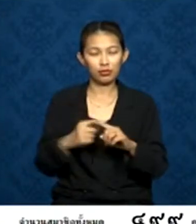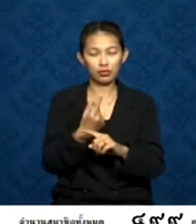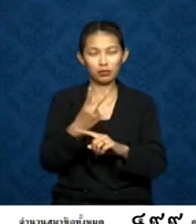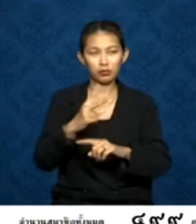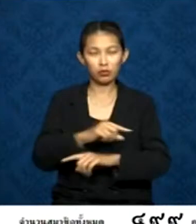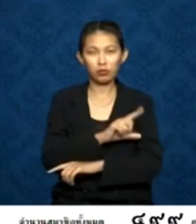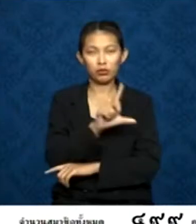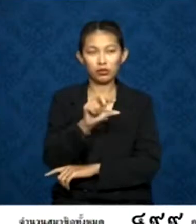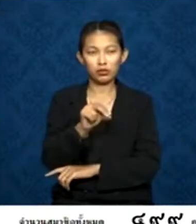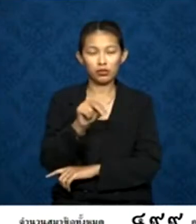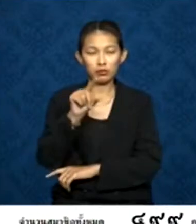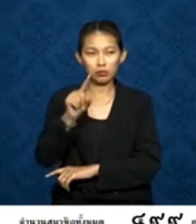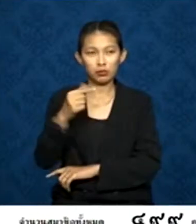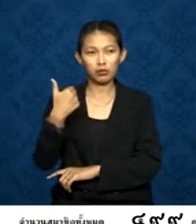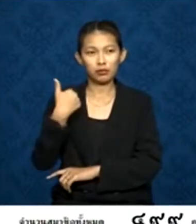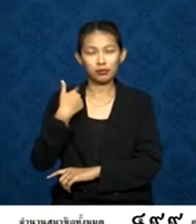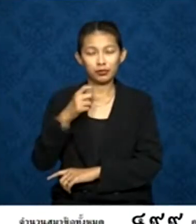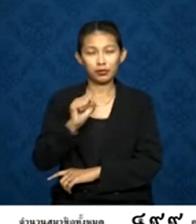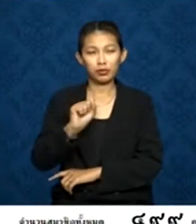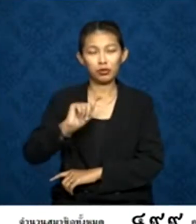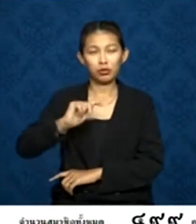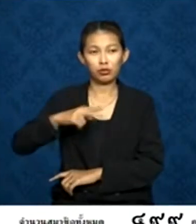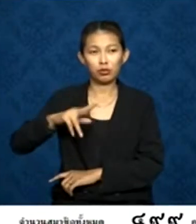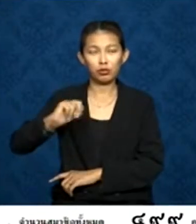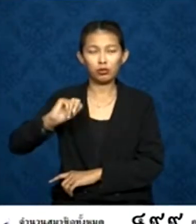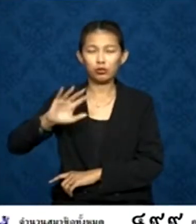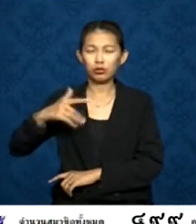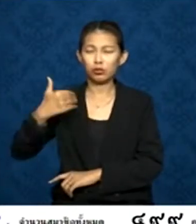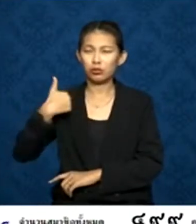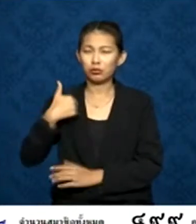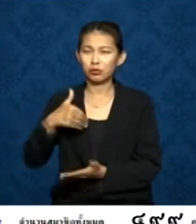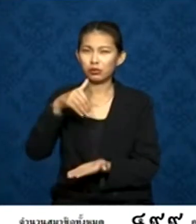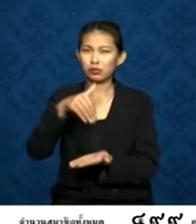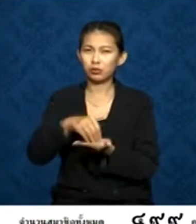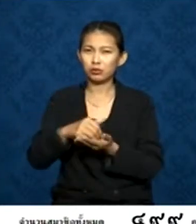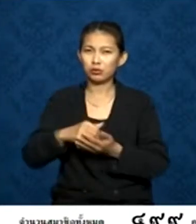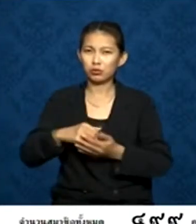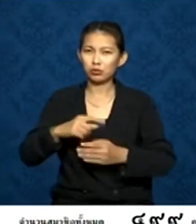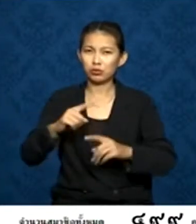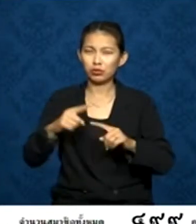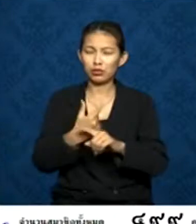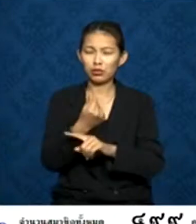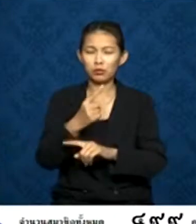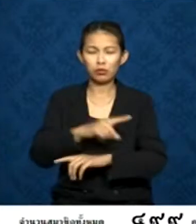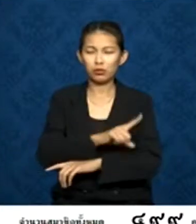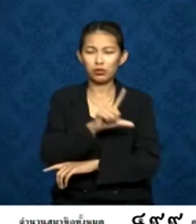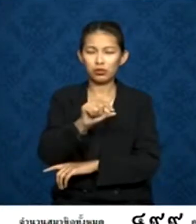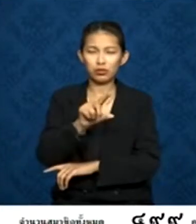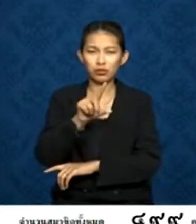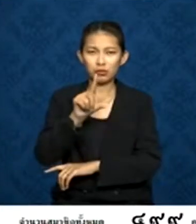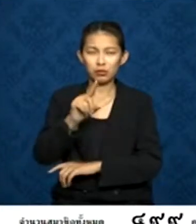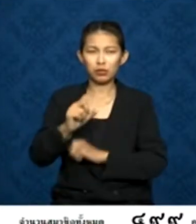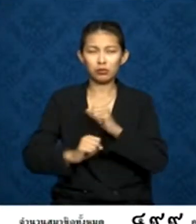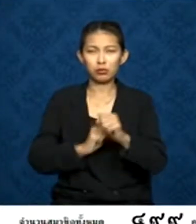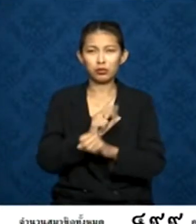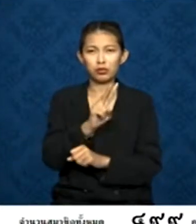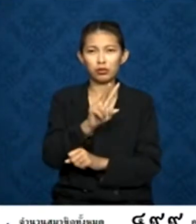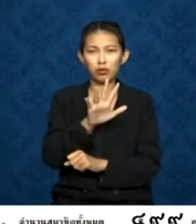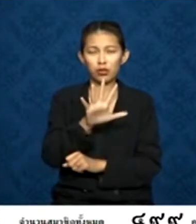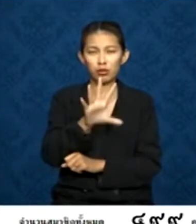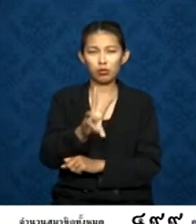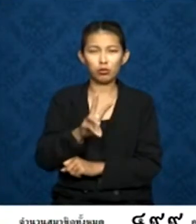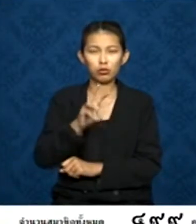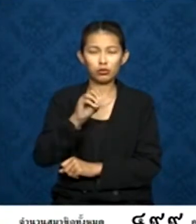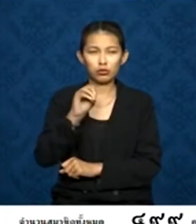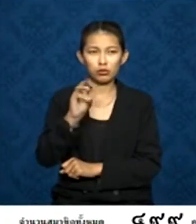ส.ท.ช.ได้ตั้งสูญส่วนหน้าตั้งแต่วันที่ 21 พฤจิกายน 2,666 ที่สำหการ